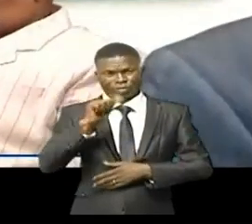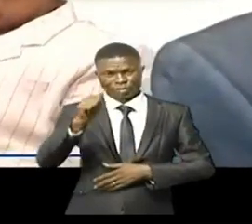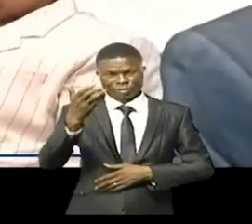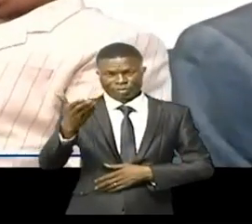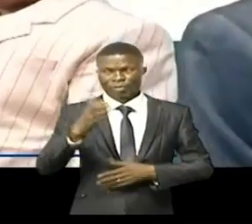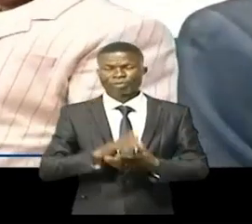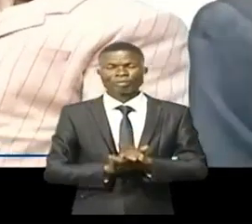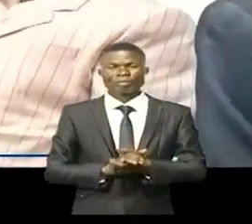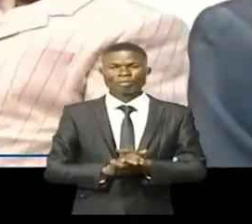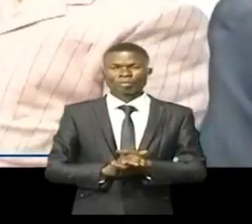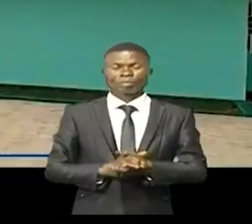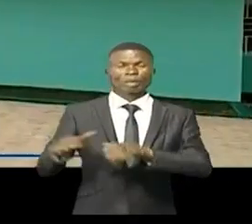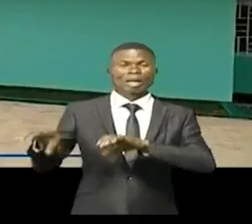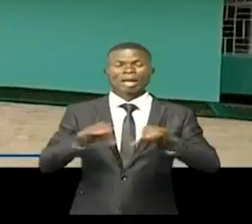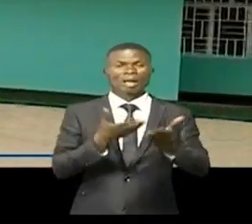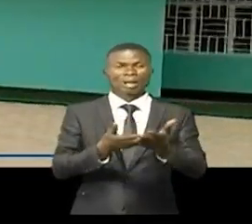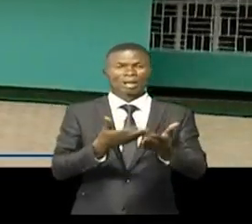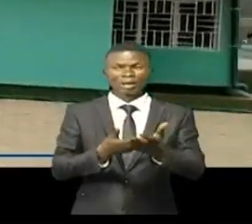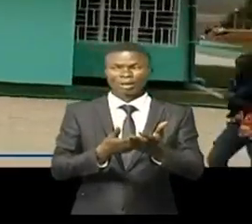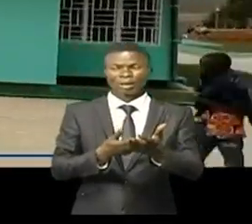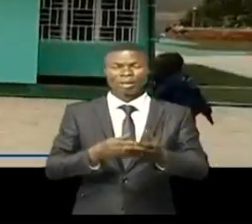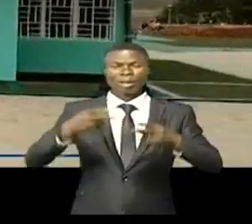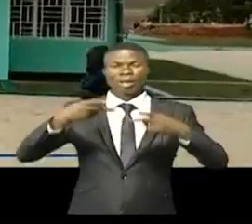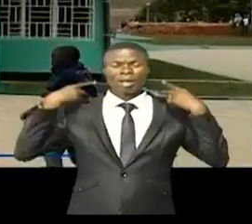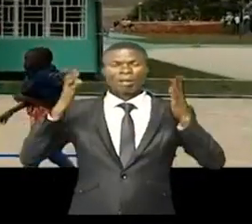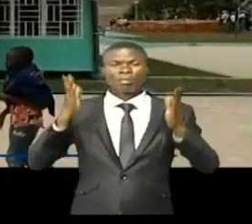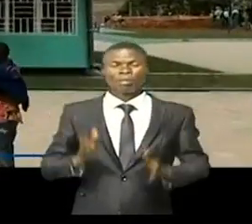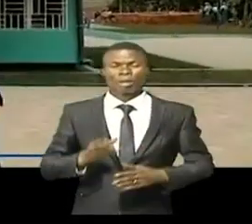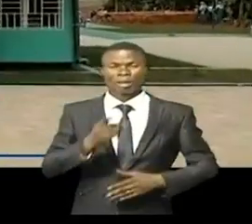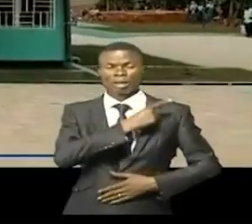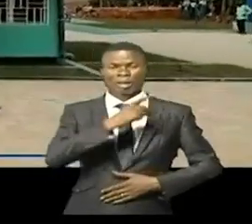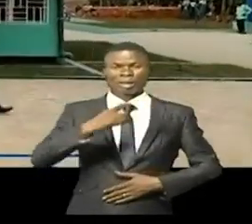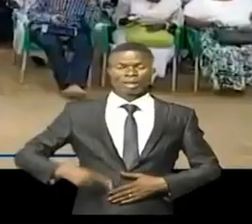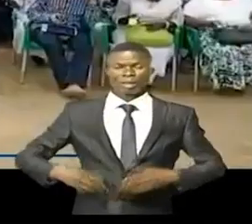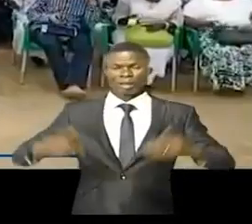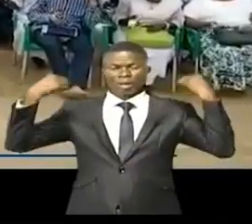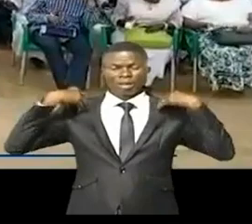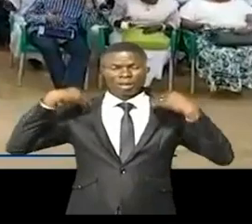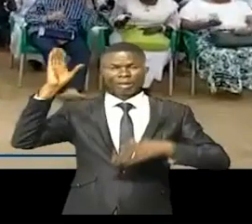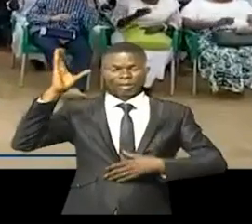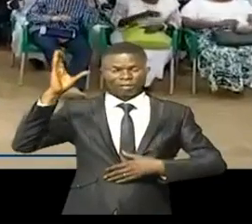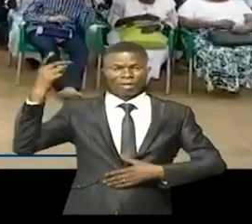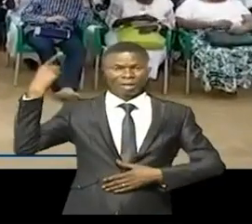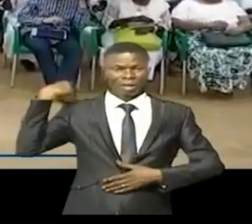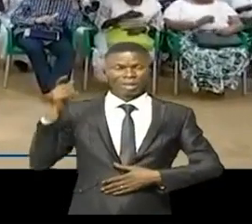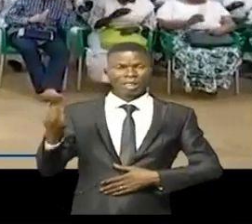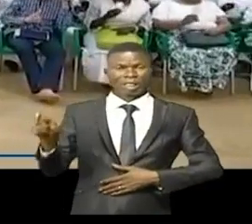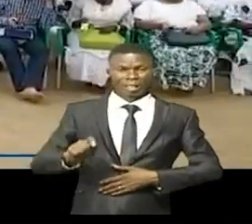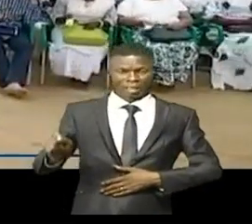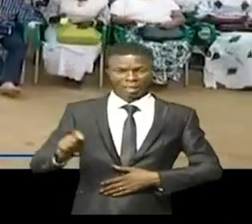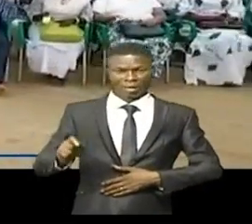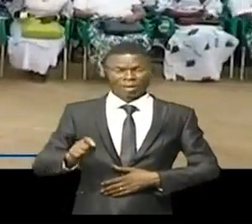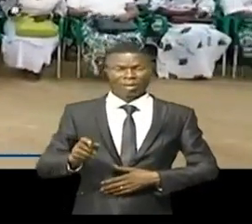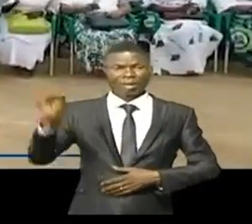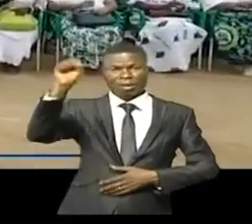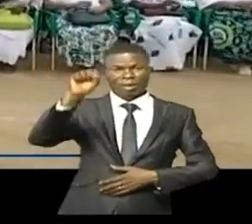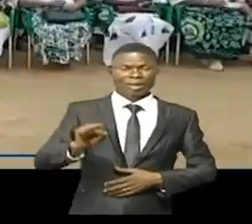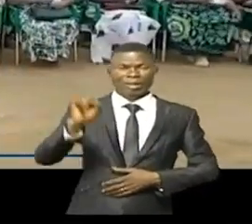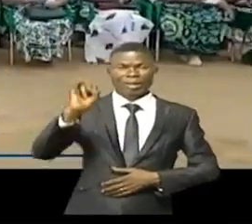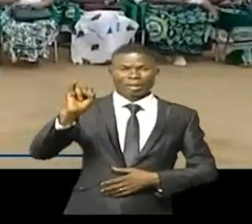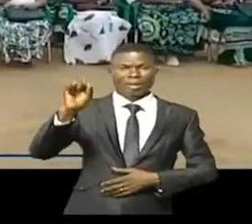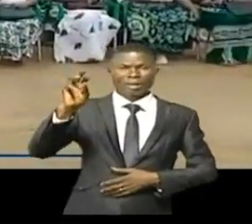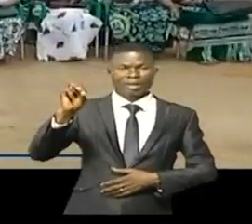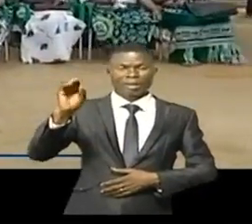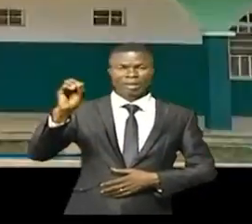Présent également à cette cérémonie, les pasteurs, diacres, chef coutumier et notable de Sekoua. Pour son éminence Simo Kimbangu Kiangani,